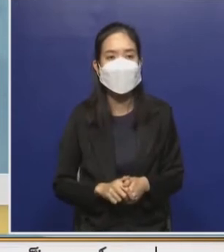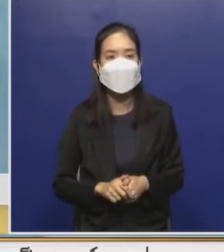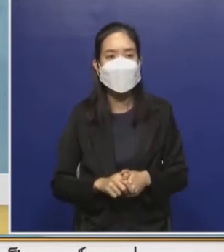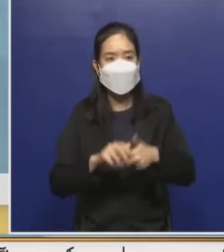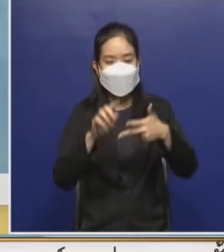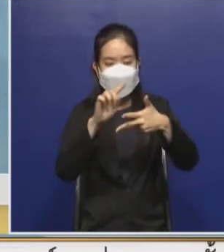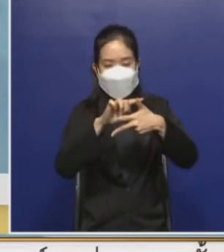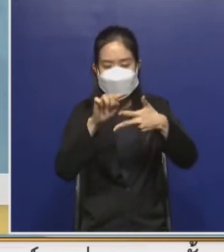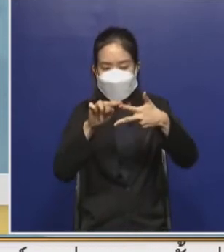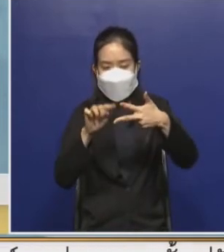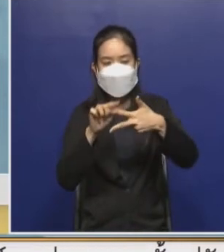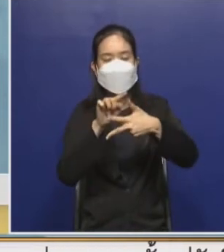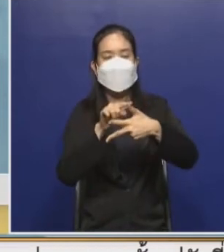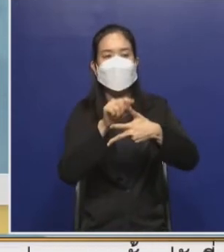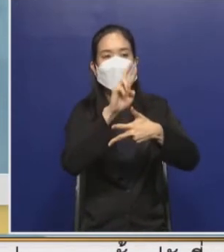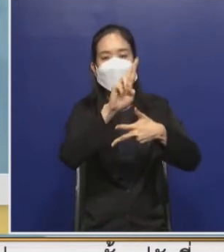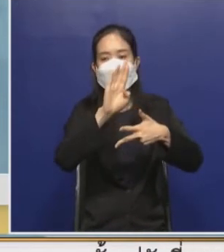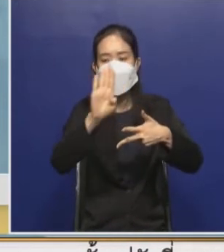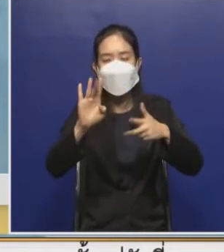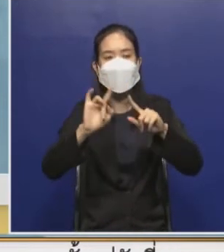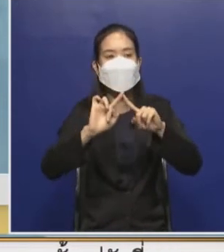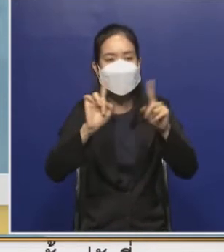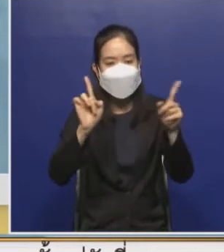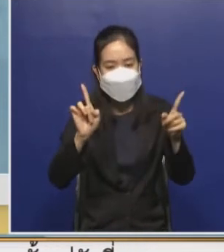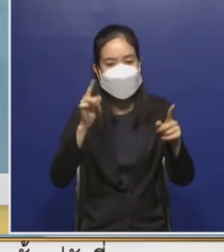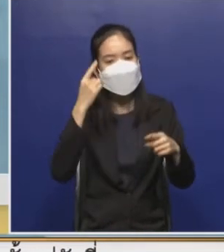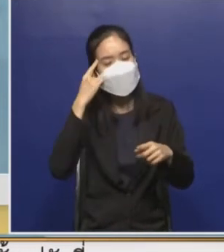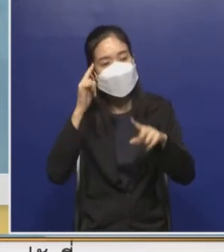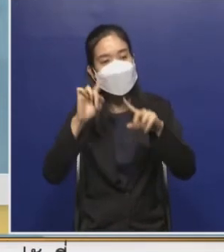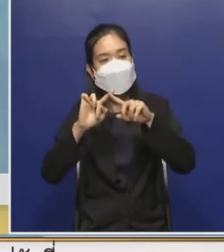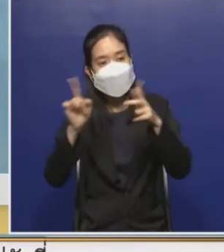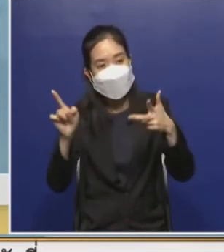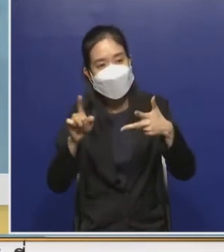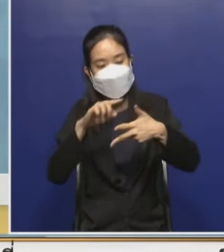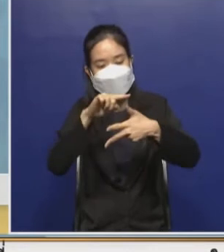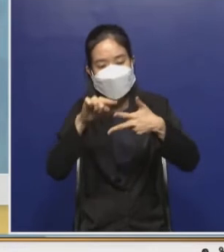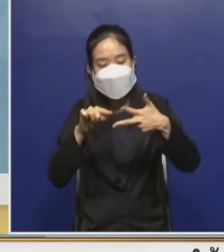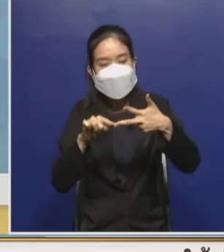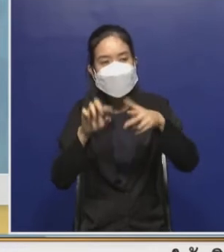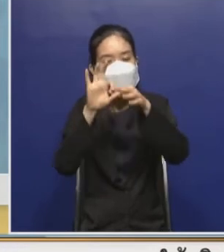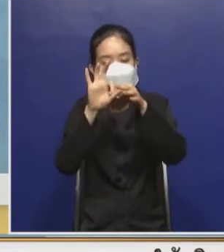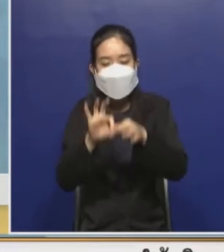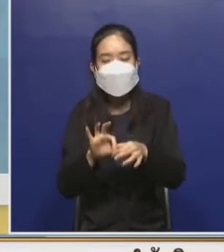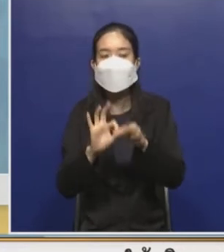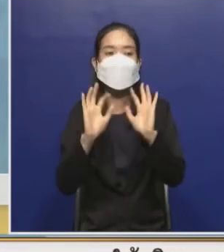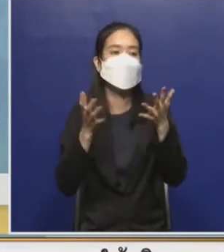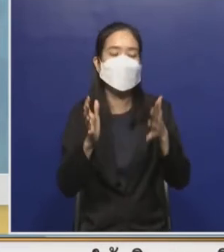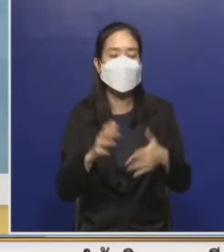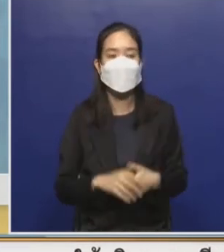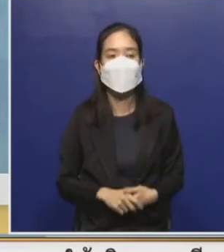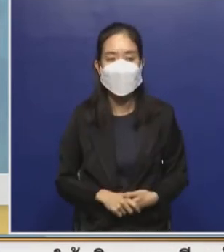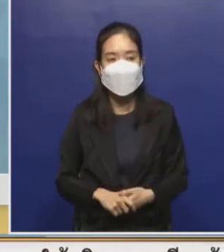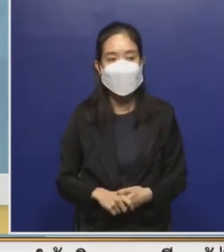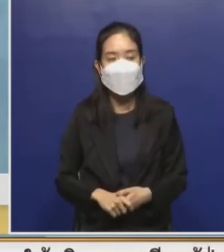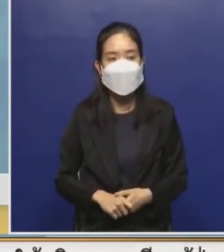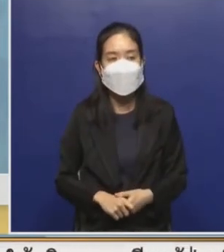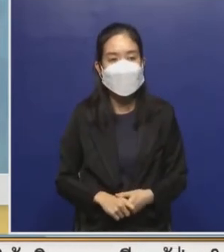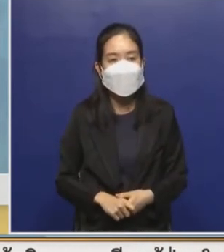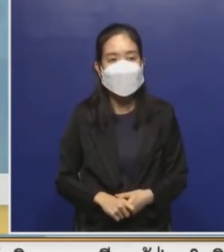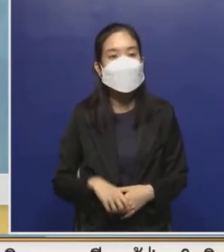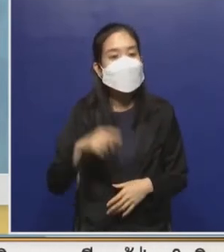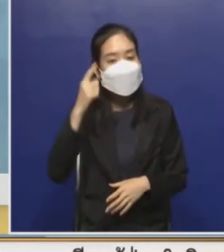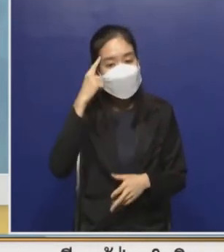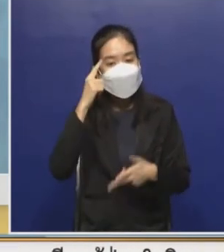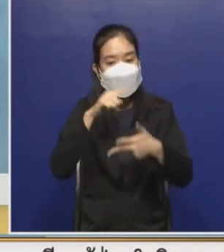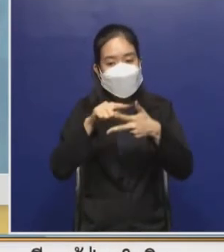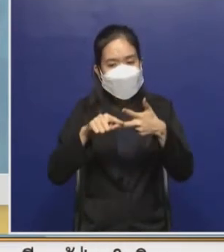ความสำคัญของงานที่ต่างกันรมไปถงการปคปชาที่ตางกันนี่คือรากเงาความสำคัญ